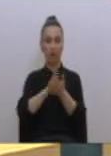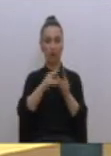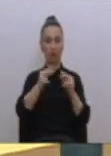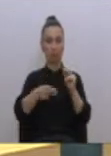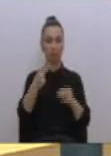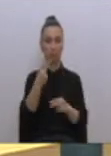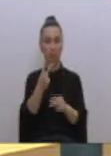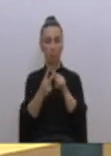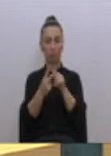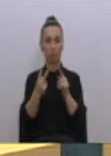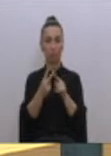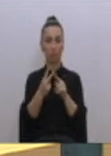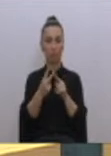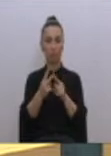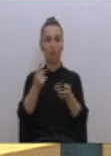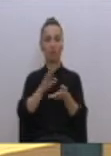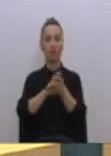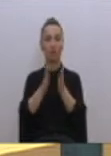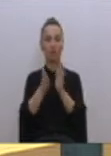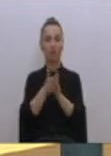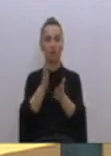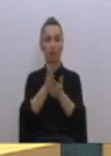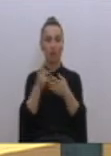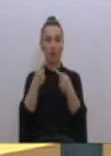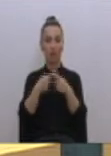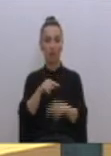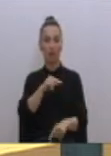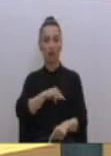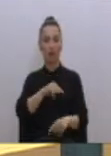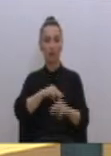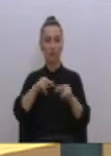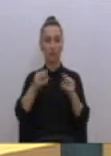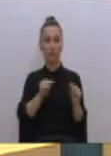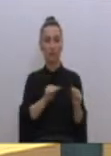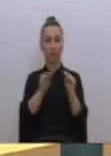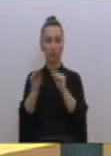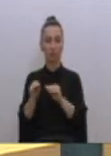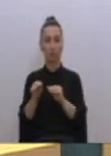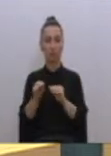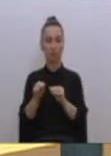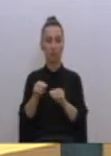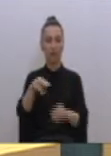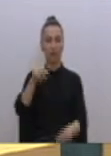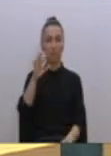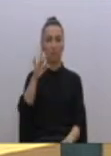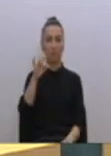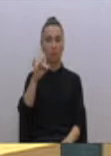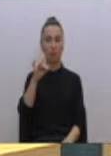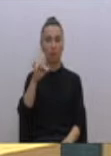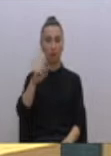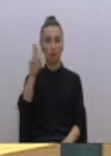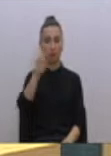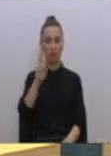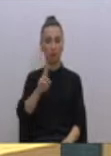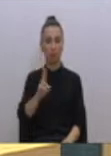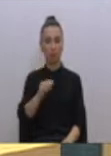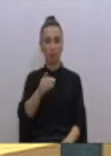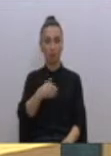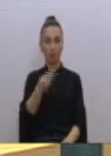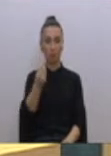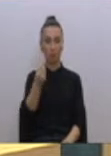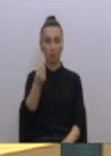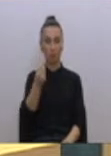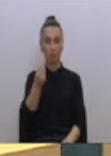ცვლილება ამერთი შეთანხმებით, რომელიც ტექნიკური ხასიათის ცვლილება შედის, რომ ნაცვლად ლიბორისა, ჩვენ თუ დოლარში მოვინდომებთ თანხის